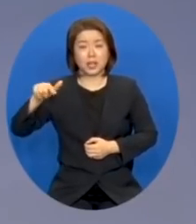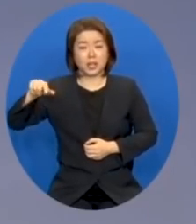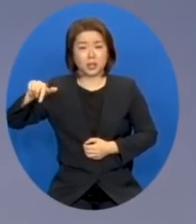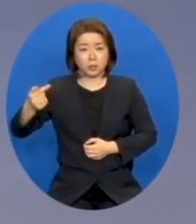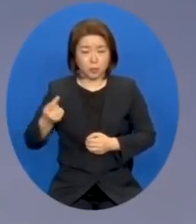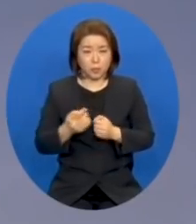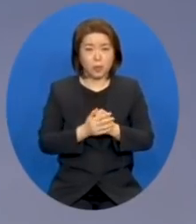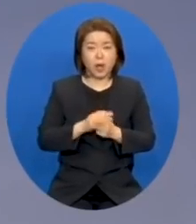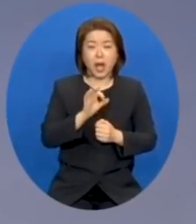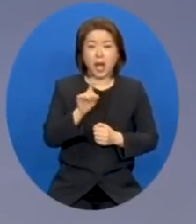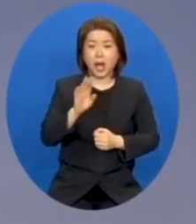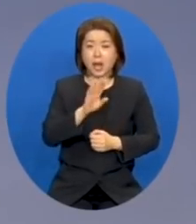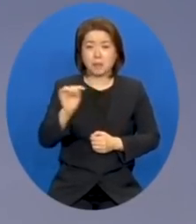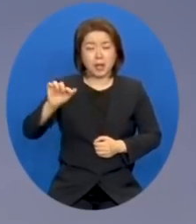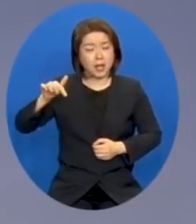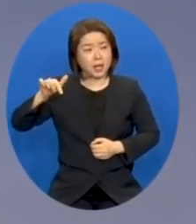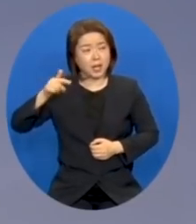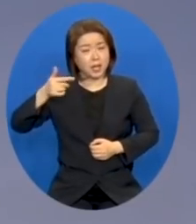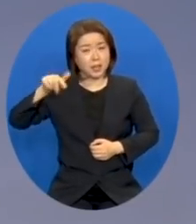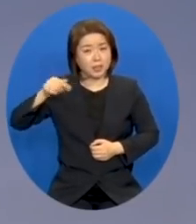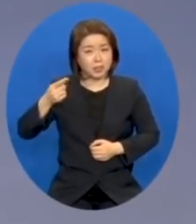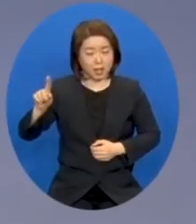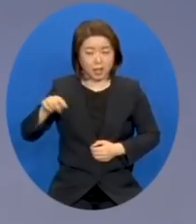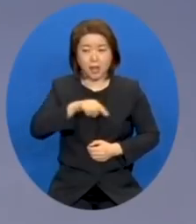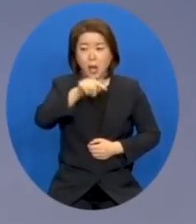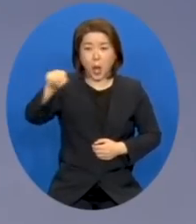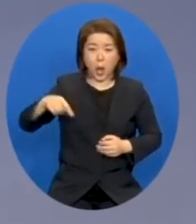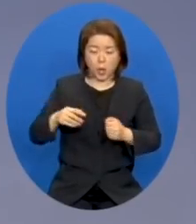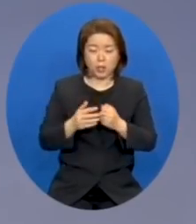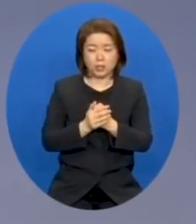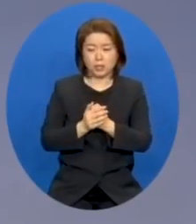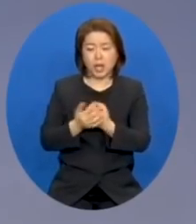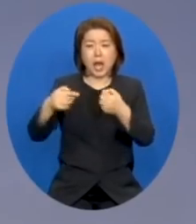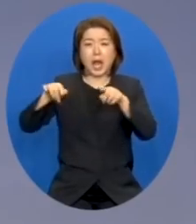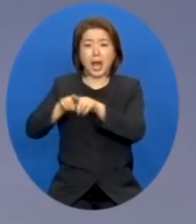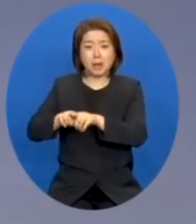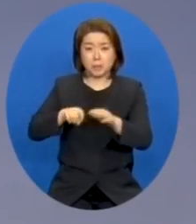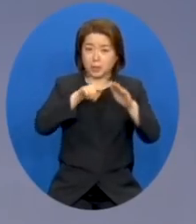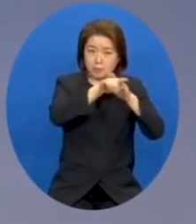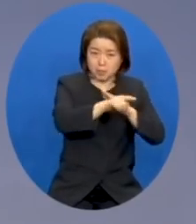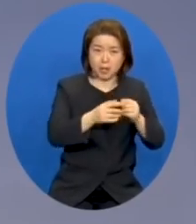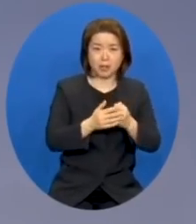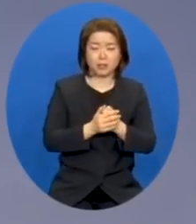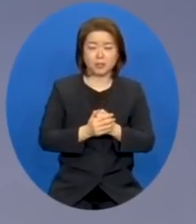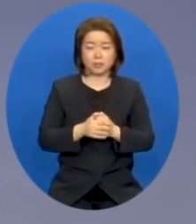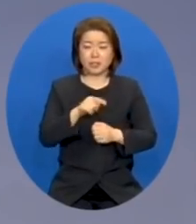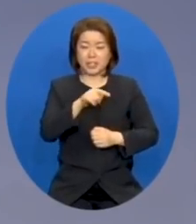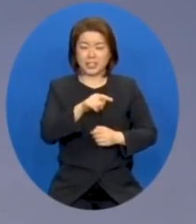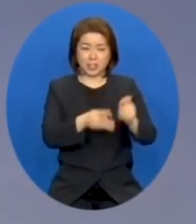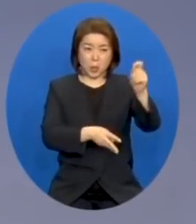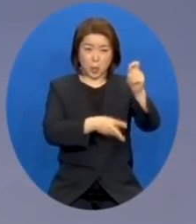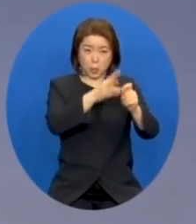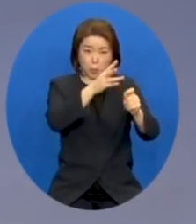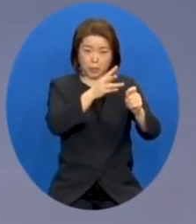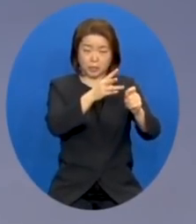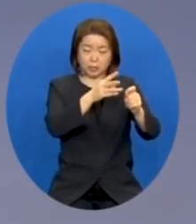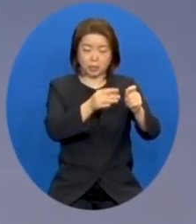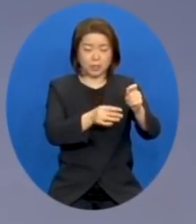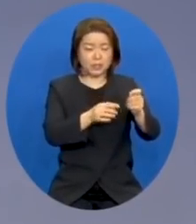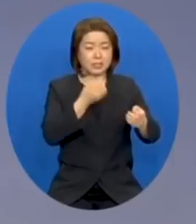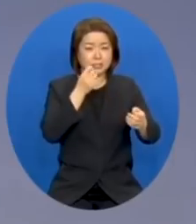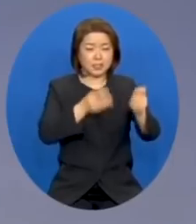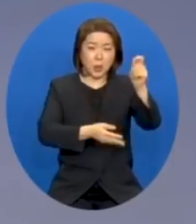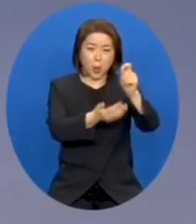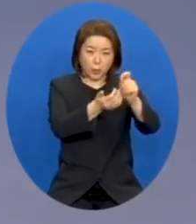에베소에 있는 사도 바울을 찾아갔습니다 지금이 고린도 소를 애 배수 에서 썼습니다 사도 바울이